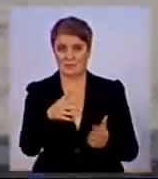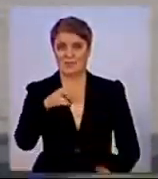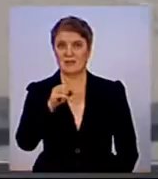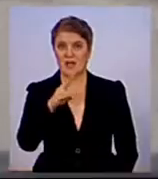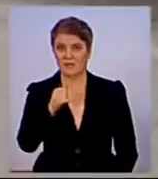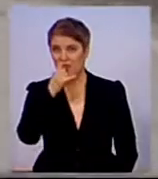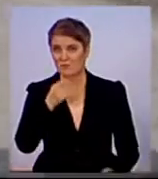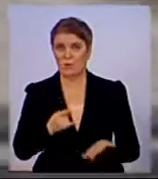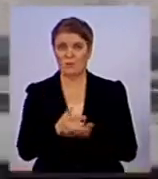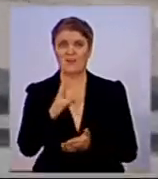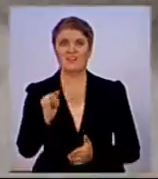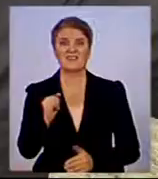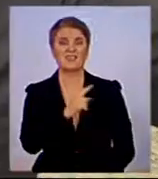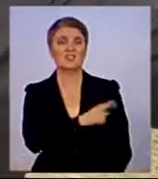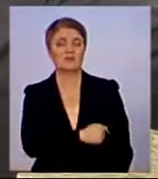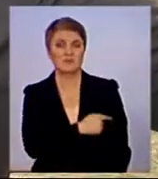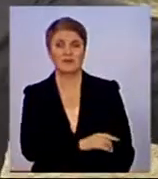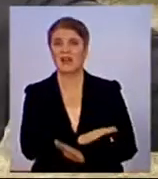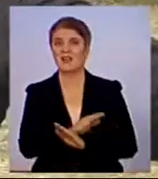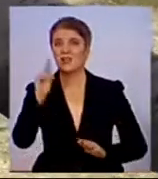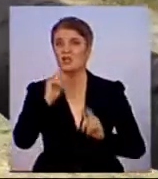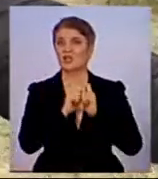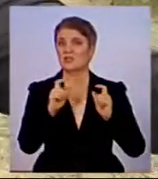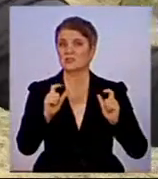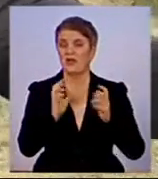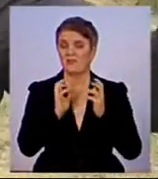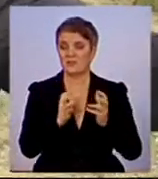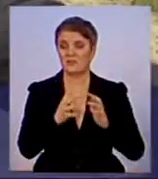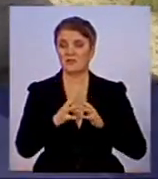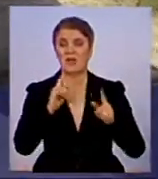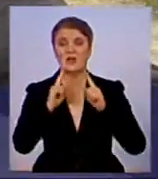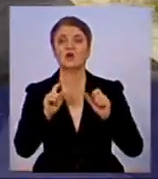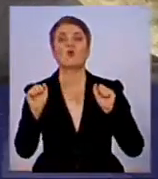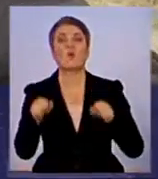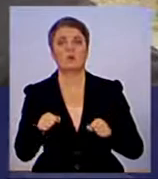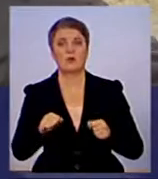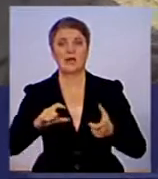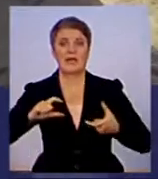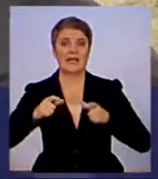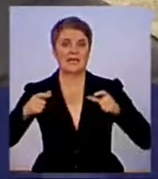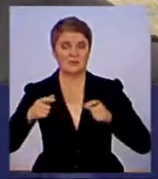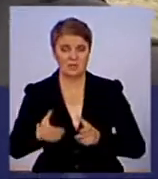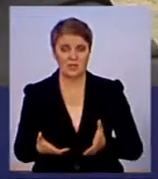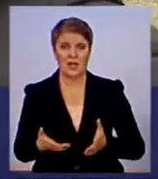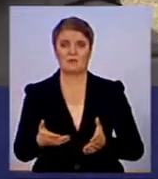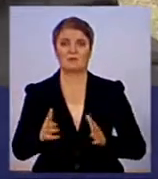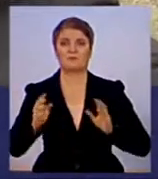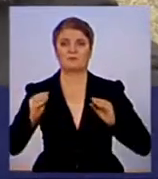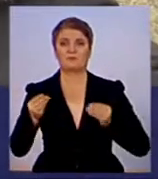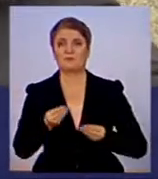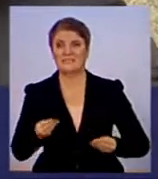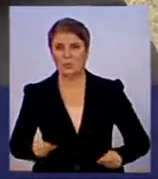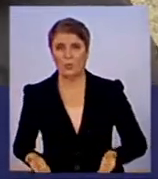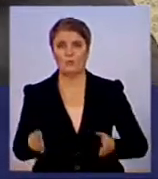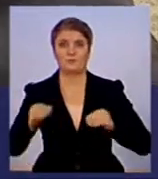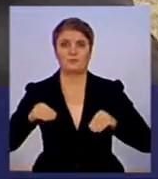можуть ні швидка, ні шкільний автобус. Сільська рада, що могла, кирпичами саме, нанімали трактори, кирпичами, піском